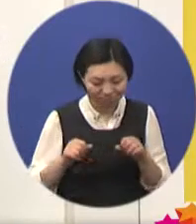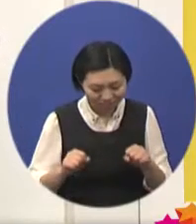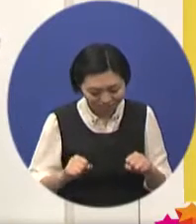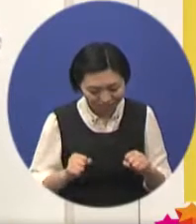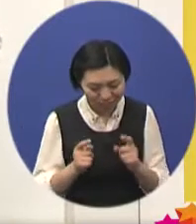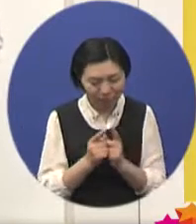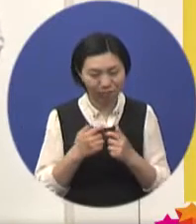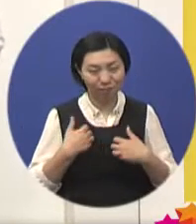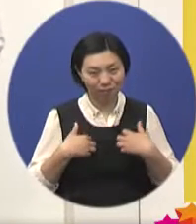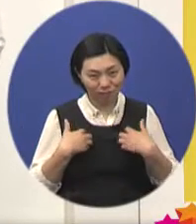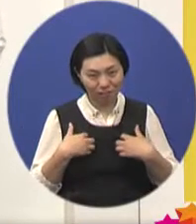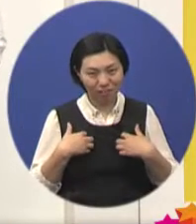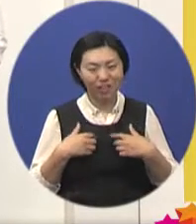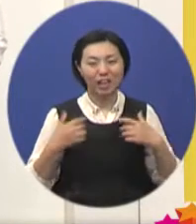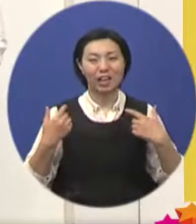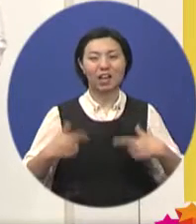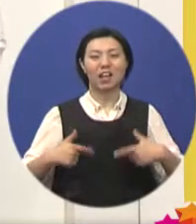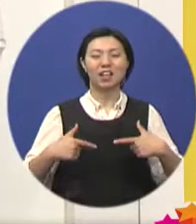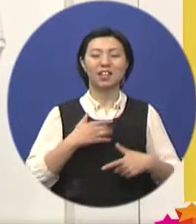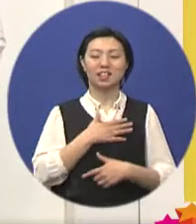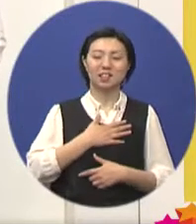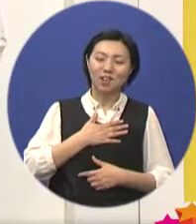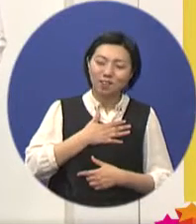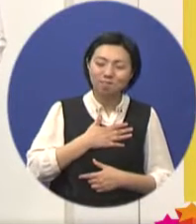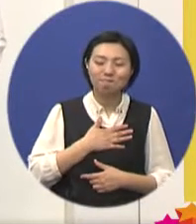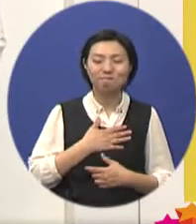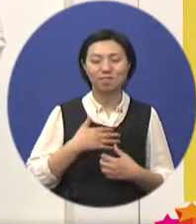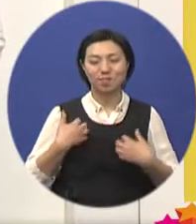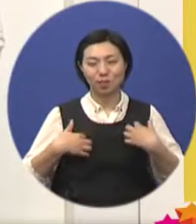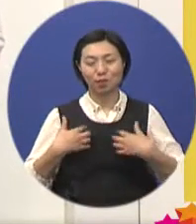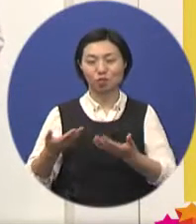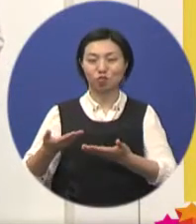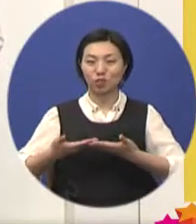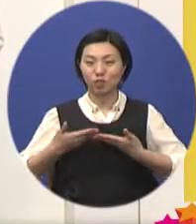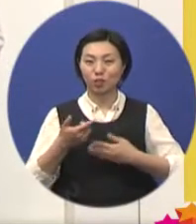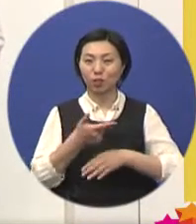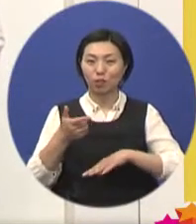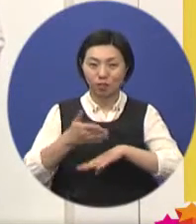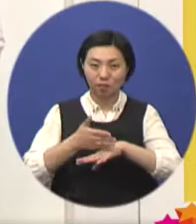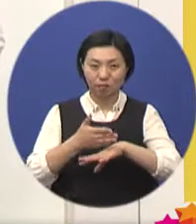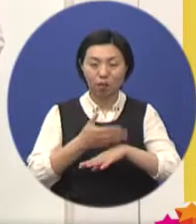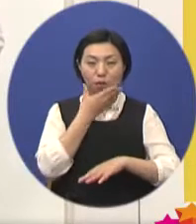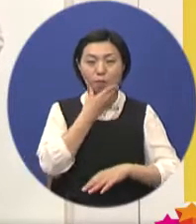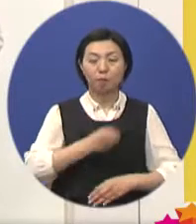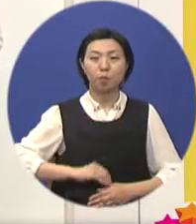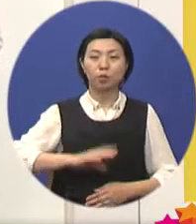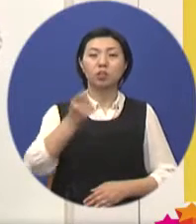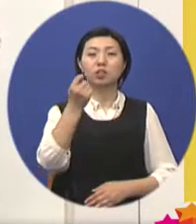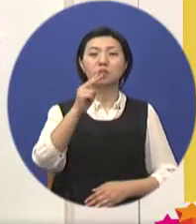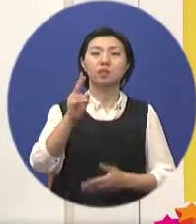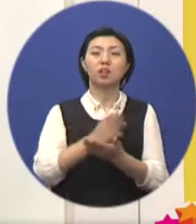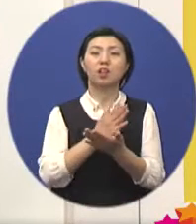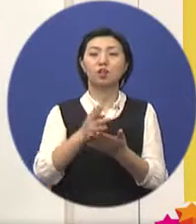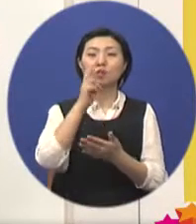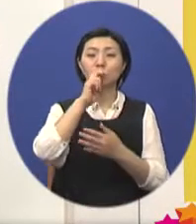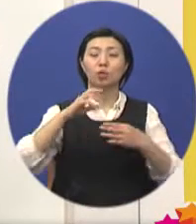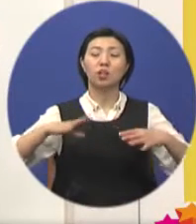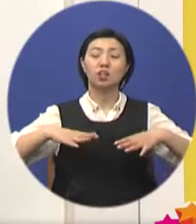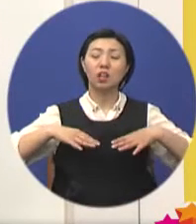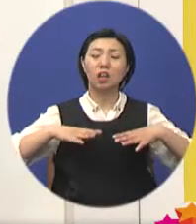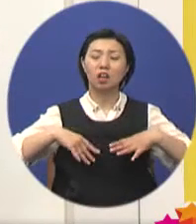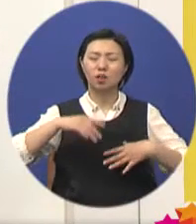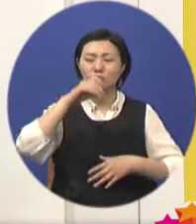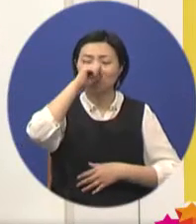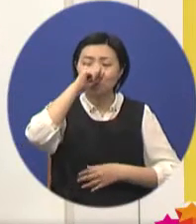반갑습니다. 아버님. 즐거움을 주시고 해서 고맙습니다. 네. 저희 복지TV 나눔 노래자랑이 뭐가 그렇게 좋으세요? 가게 문을 아니,